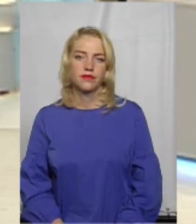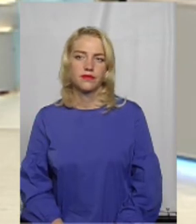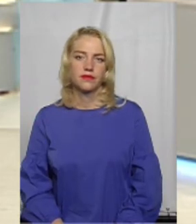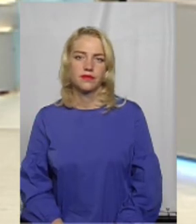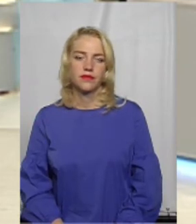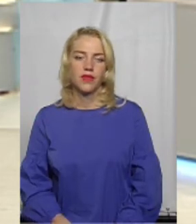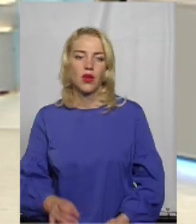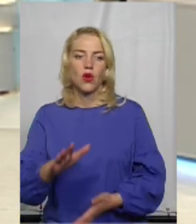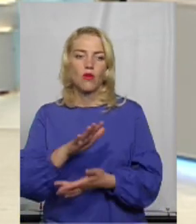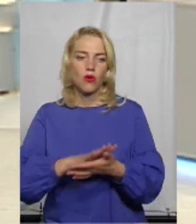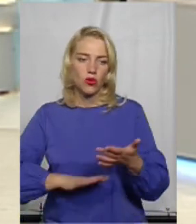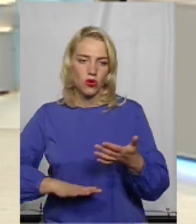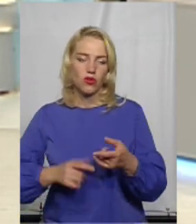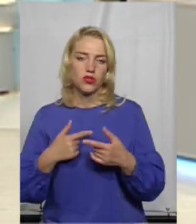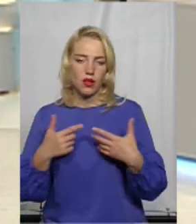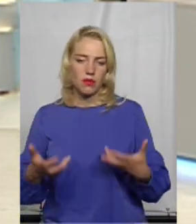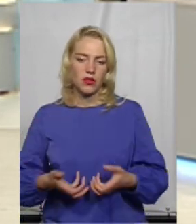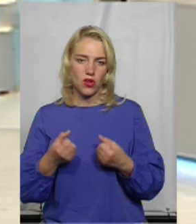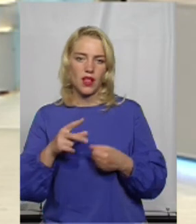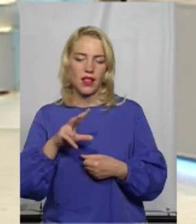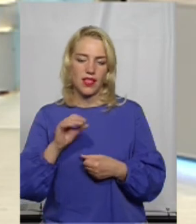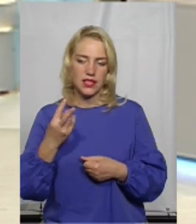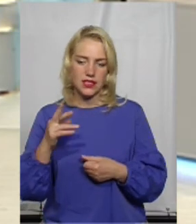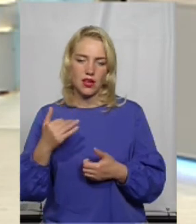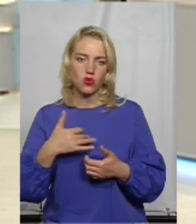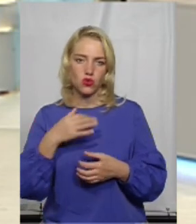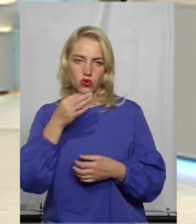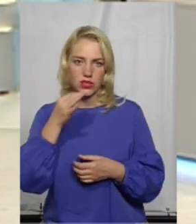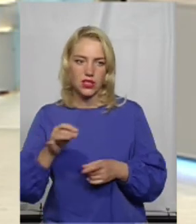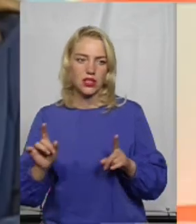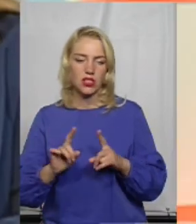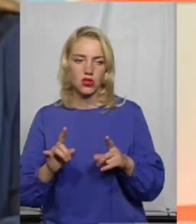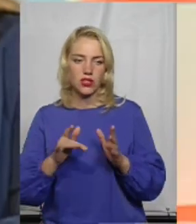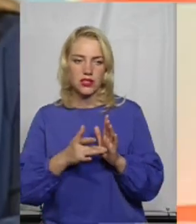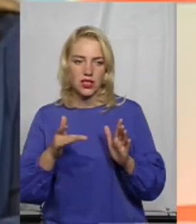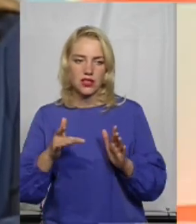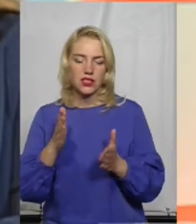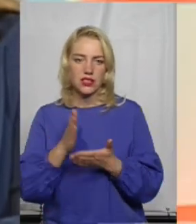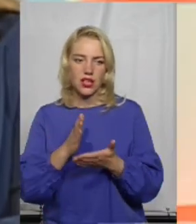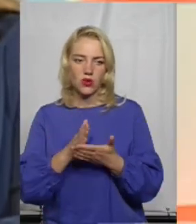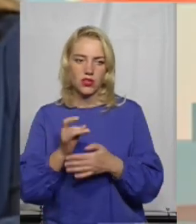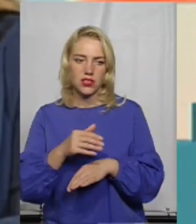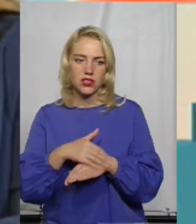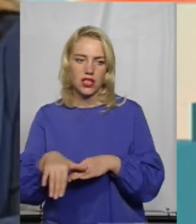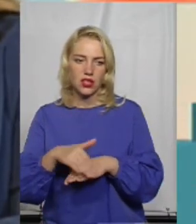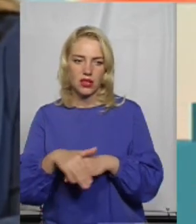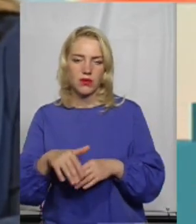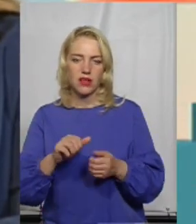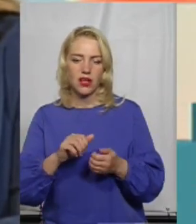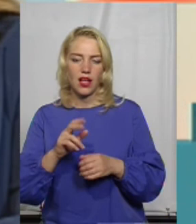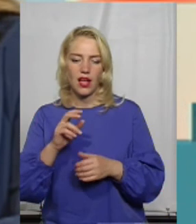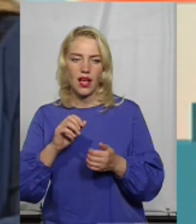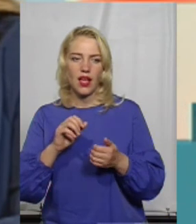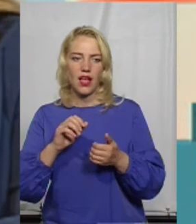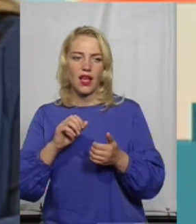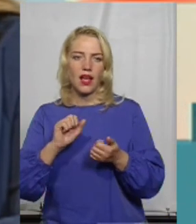В продовження абсолютно підтримуючи Лесі, хочу сказати, що центр знаходиться за адресою вулиця Кам'янецька,